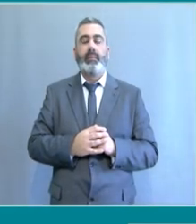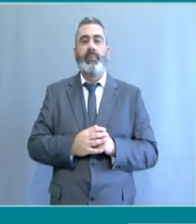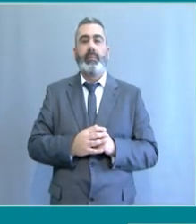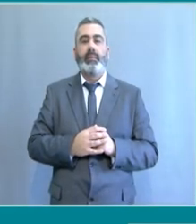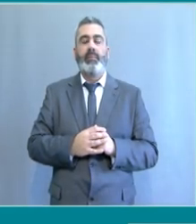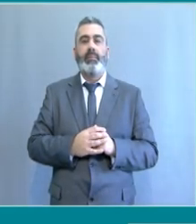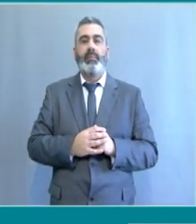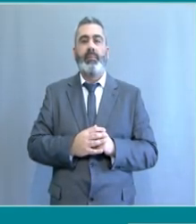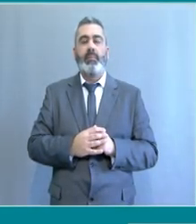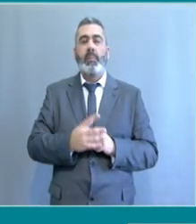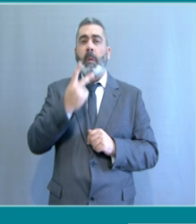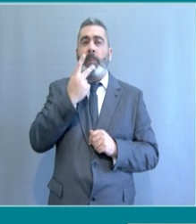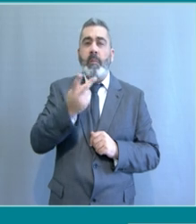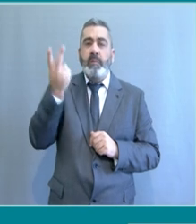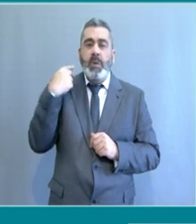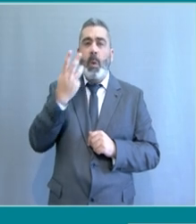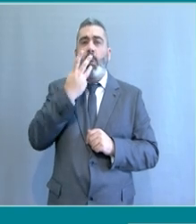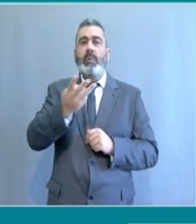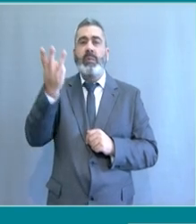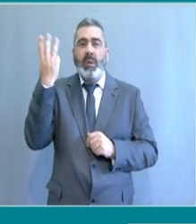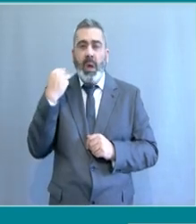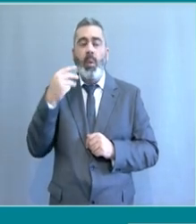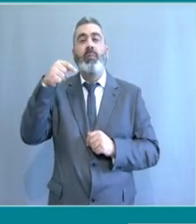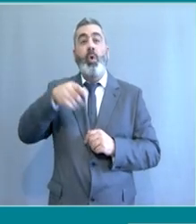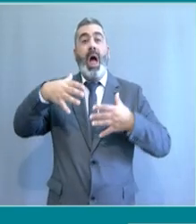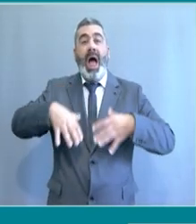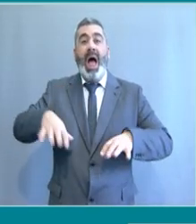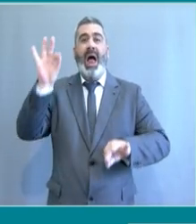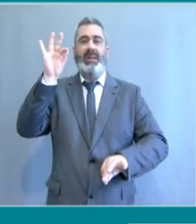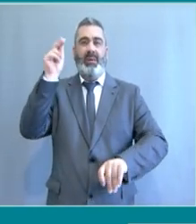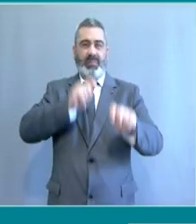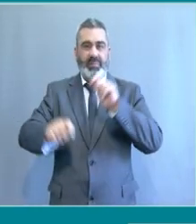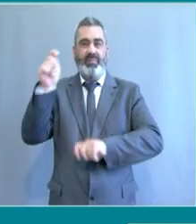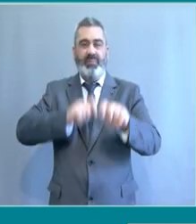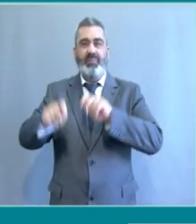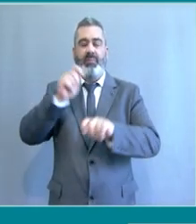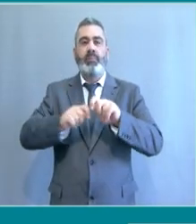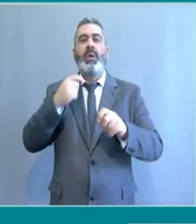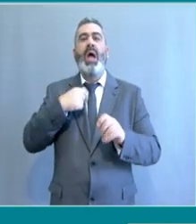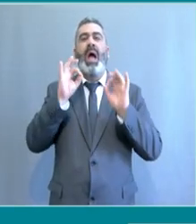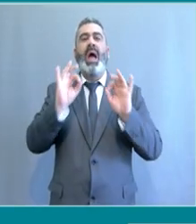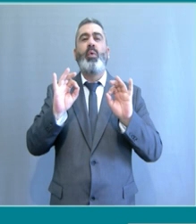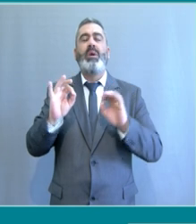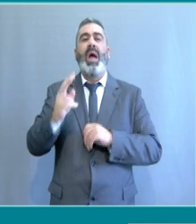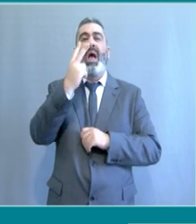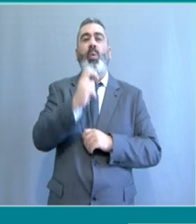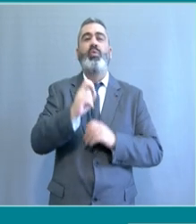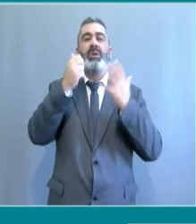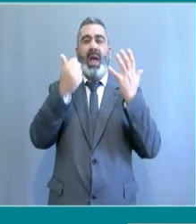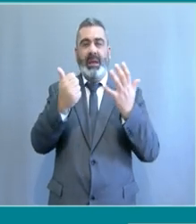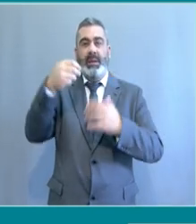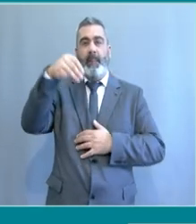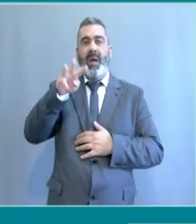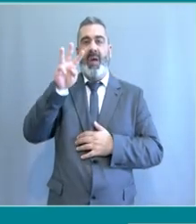Πριν από 2-3 χρόνια, όταν ξεκίνησε αυτή η προσπάθεια, είχαμε 26 ΜΒ εγκατεστημένης